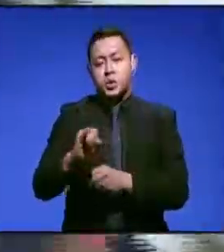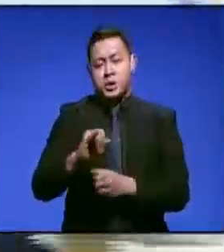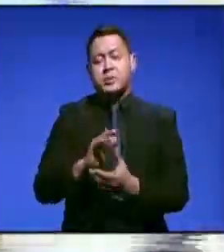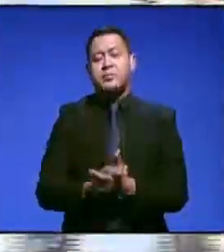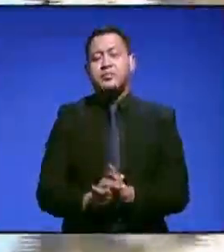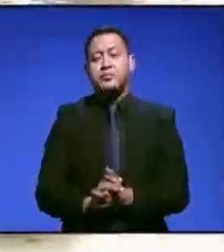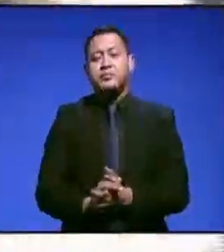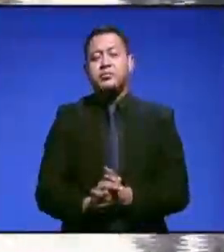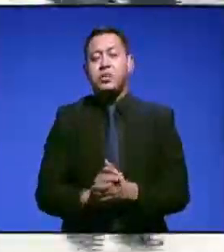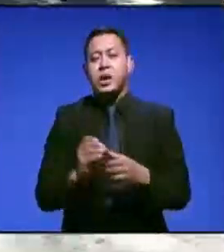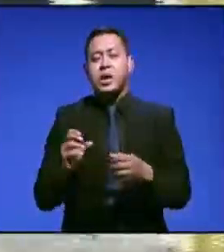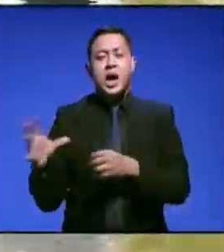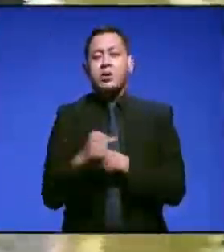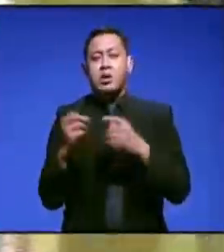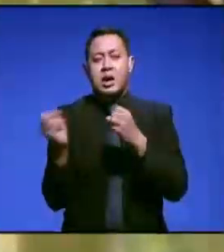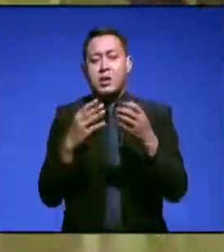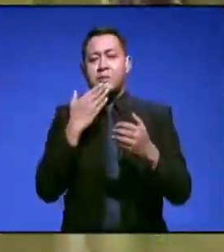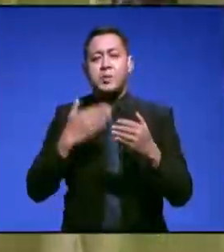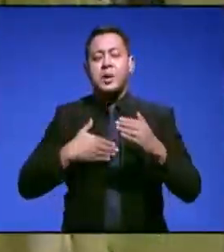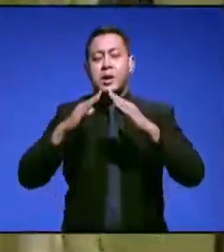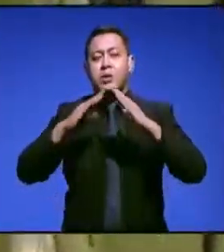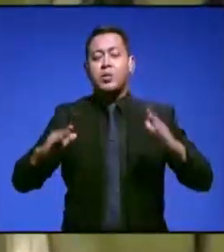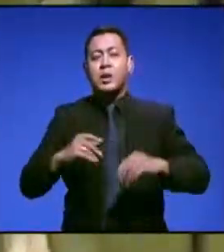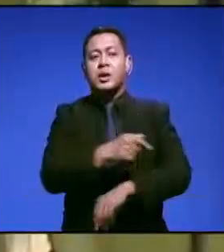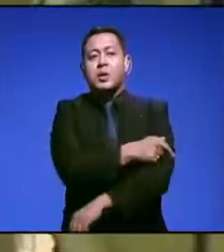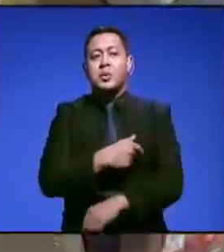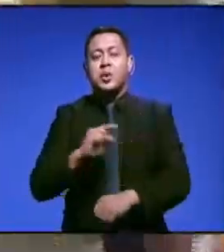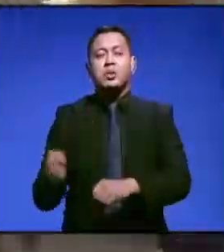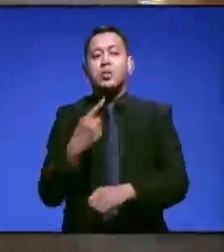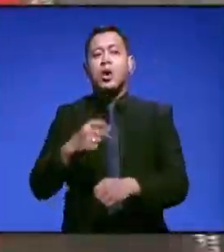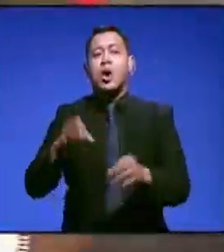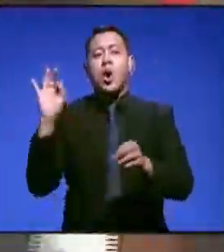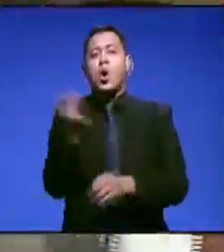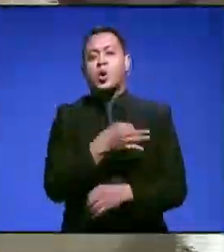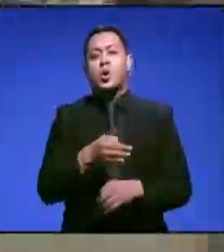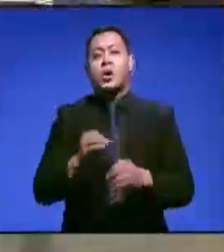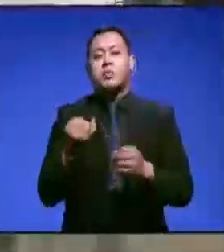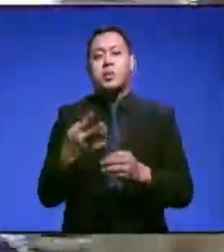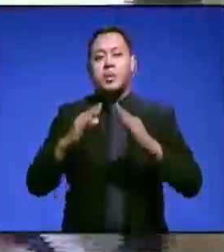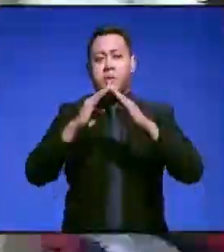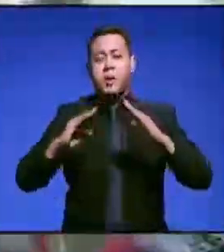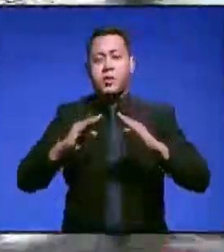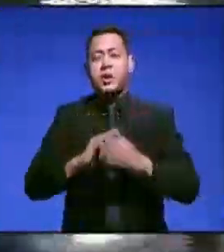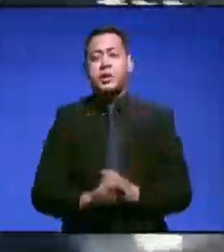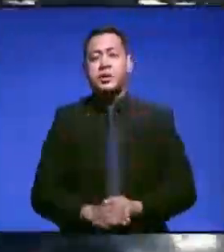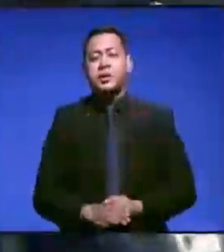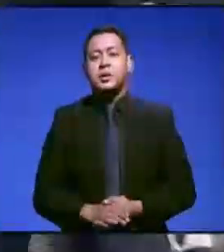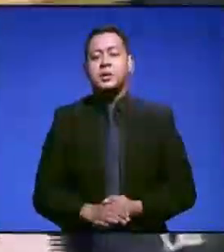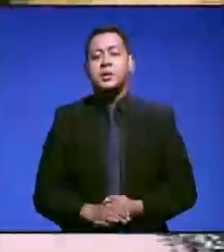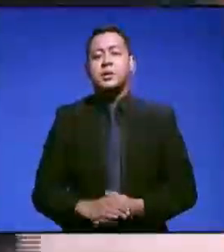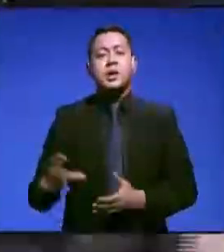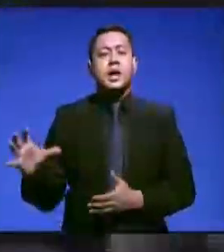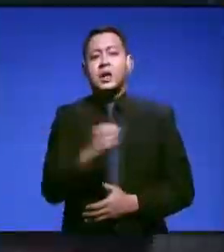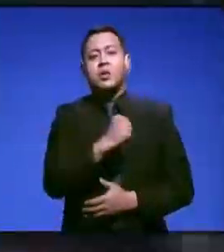sempat diwarnai kericuhan dan perlawanan pemilik rumah saat petugas mulai mengosongkan sejumlah bangunan. Eksekusi hari